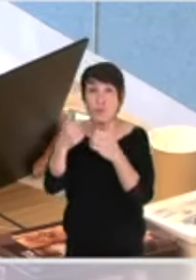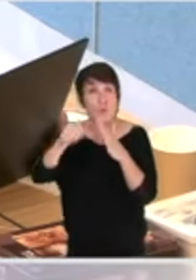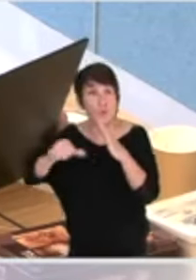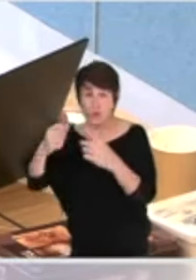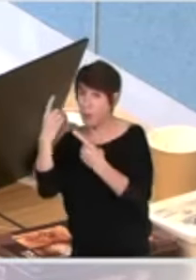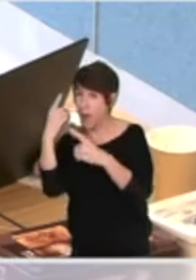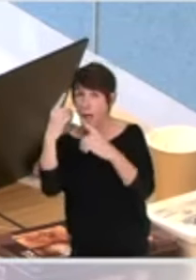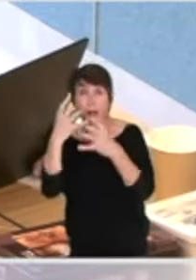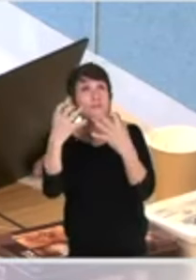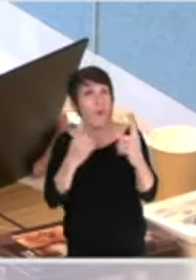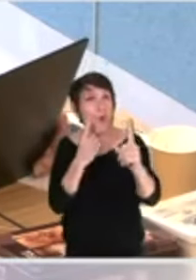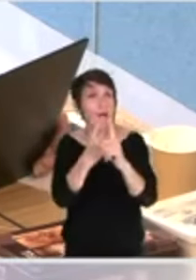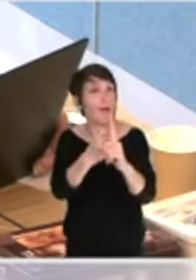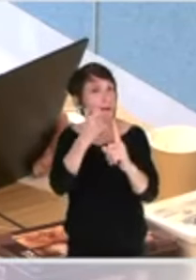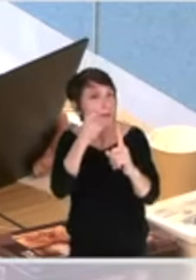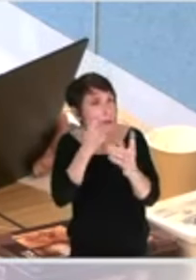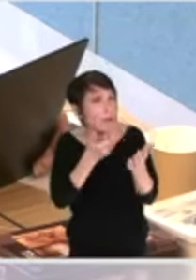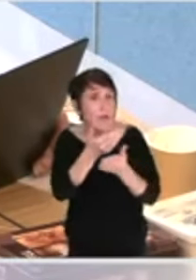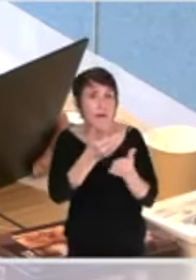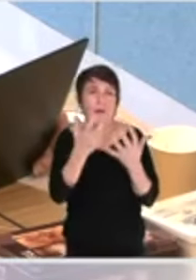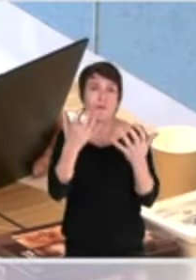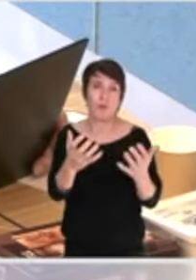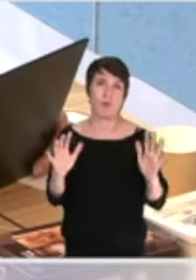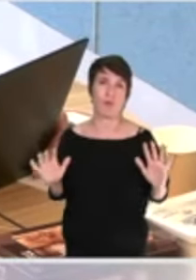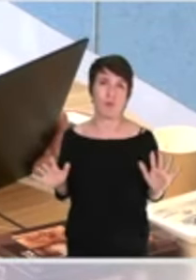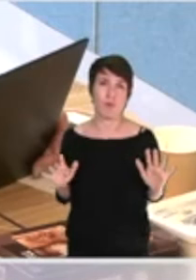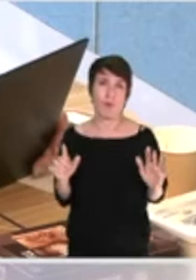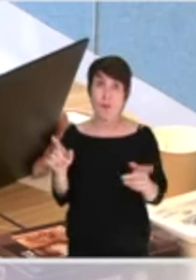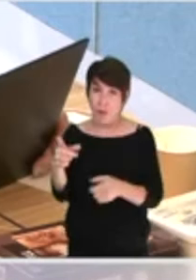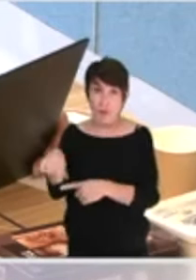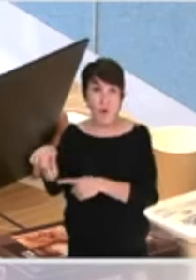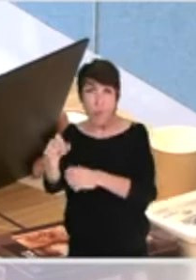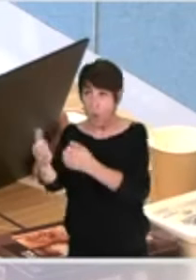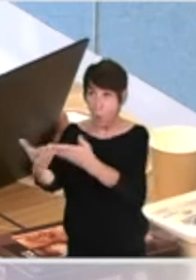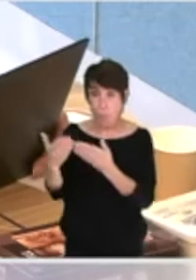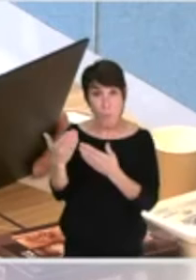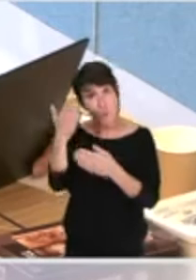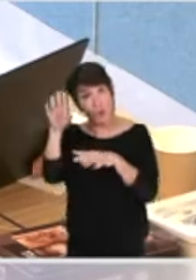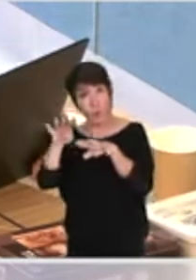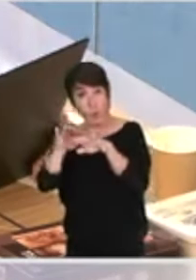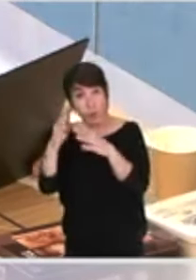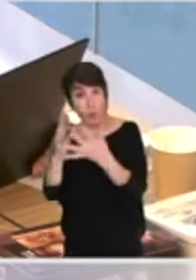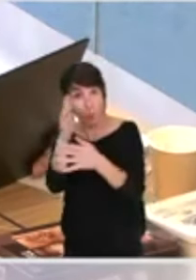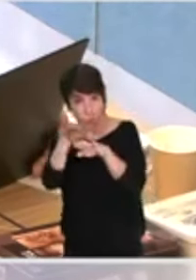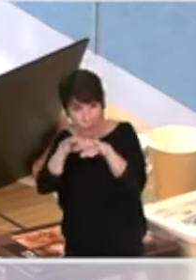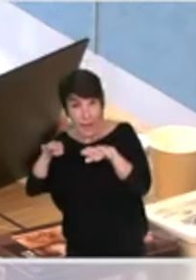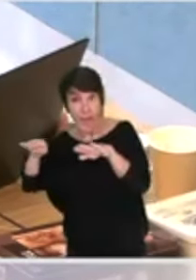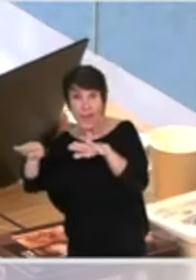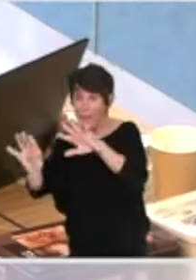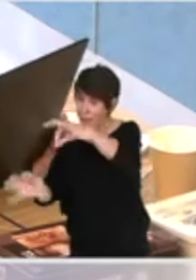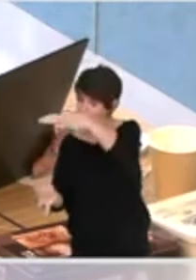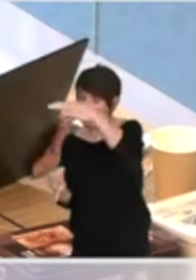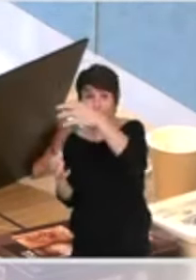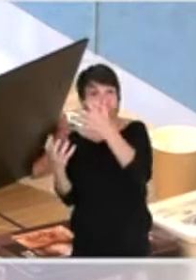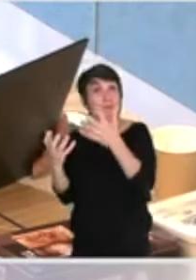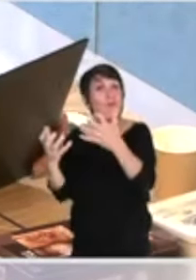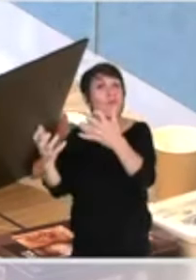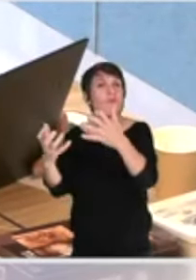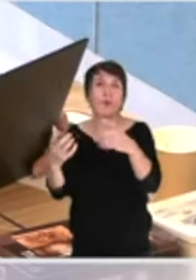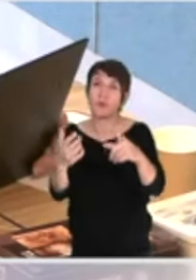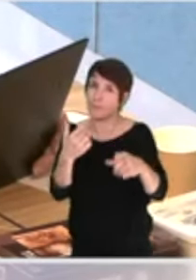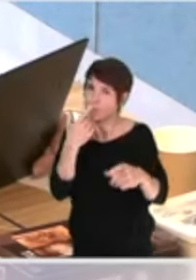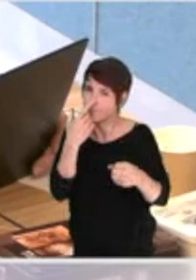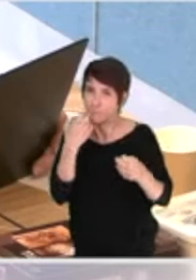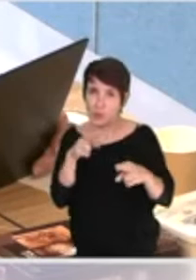entendus. Ils en sont tellement convaincus qu'ils ont un projet alternatif à vous proposer. Mais il est à parier que ce projet ne